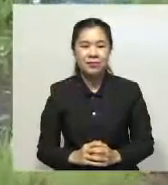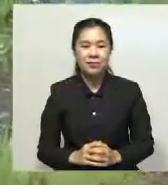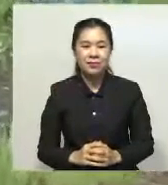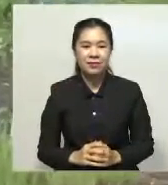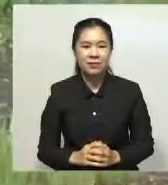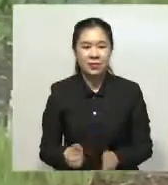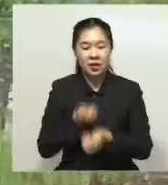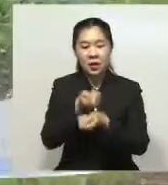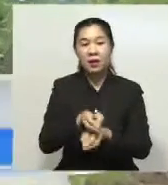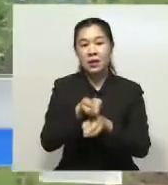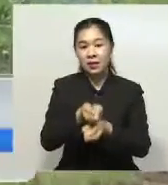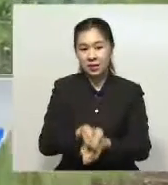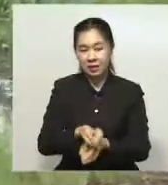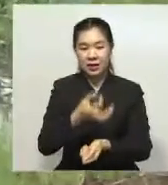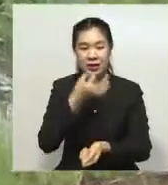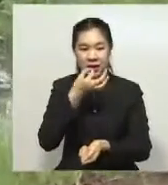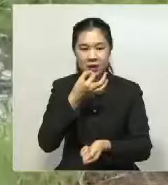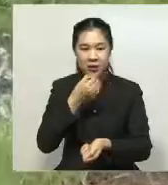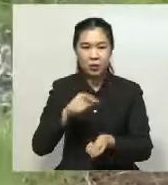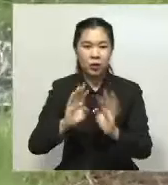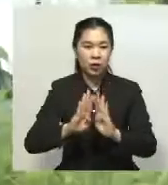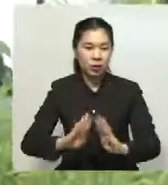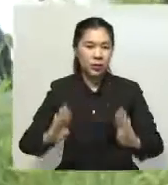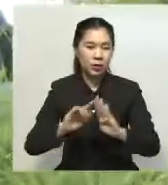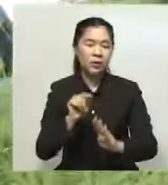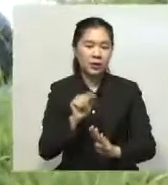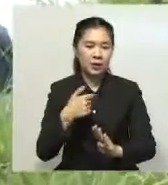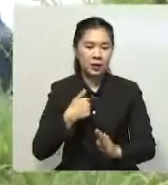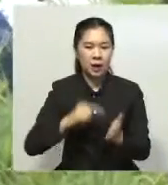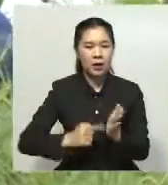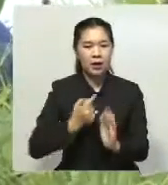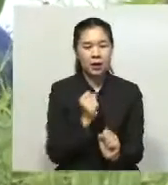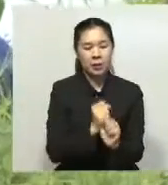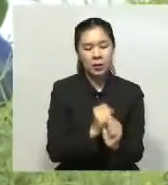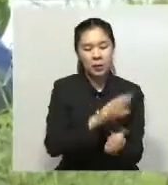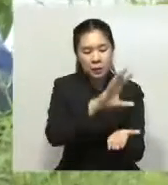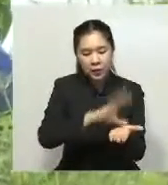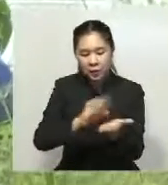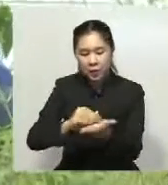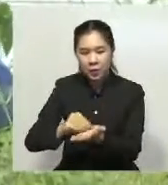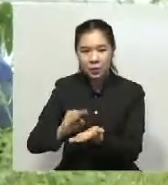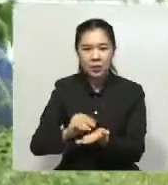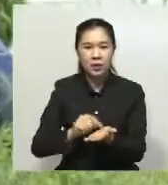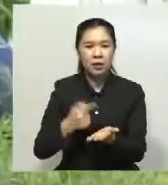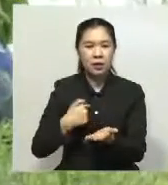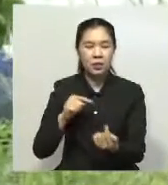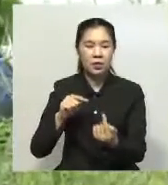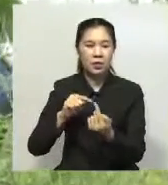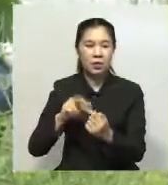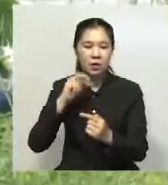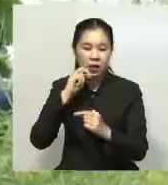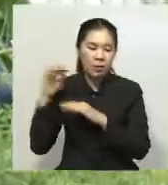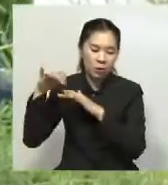เกษตรกรในพื้นที่อำเภอบางเลนจังหวัดนครปฐมได้เริ่มเก็บเกี่ยวผลผลิตเพื่อเตรียมพร้อมรับน้ำที่กรมชลประทานจะเริ่มผันน้ำล